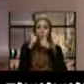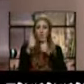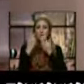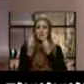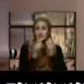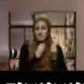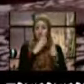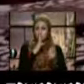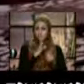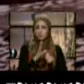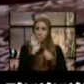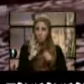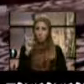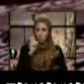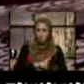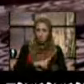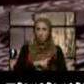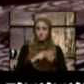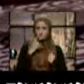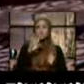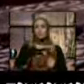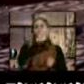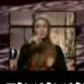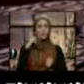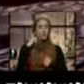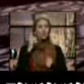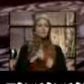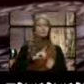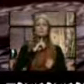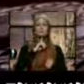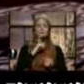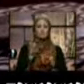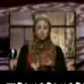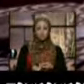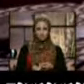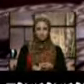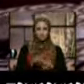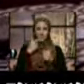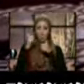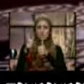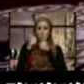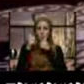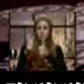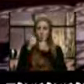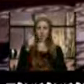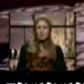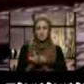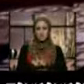صادقا، ولكن تتشنف الأذان وتشرئب عندما أقول ولكن فيه عيبان أو